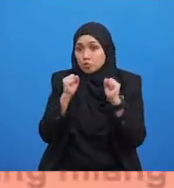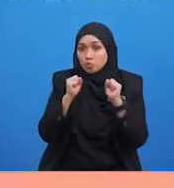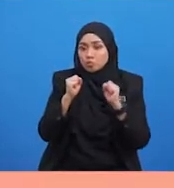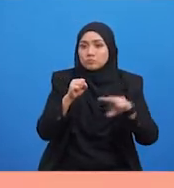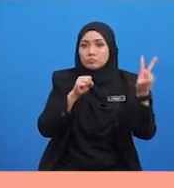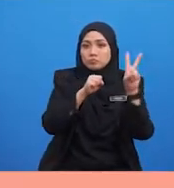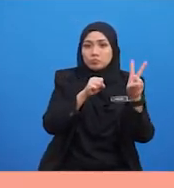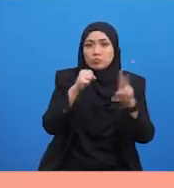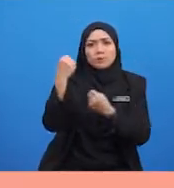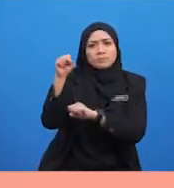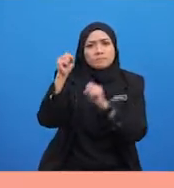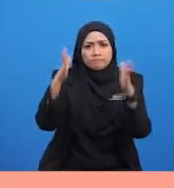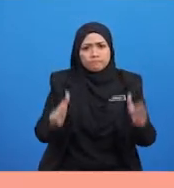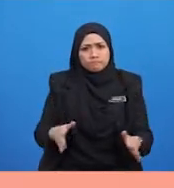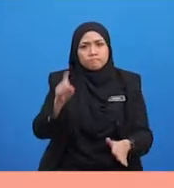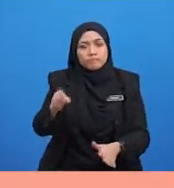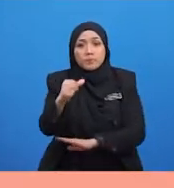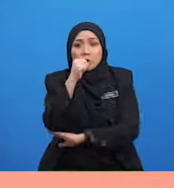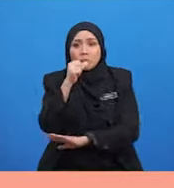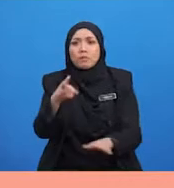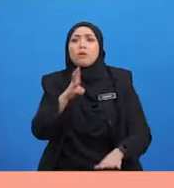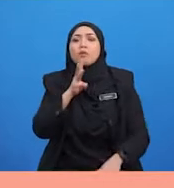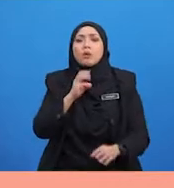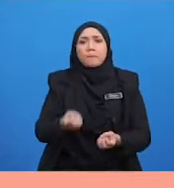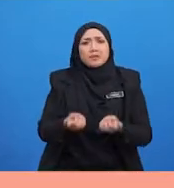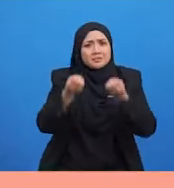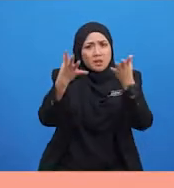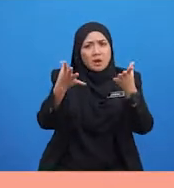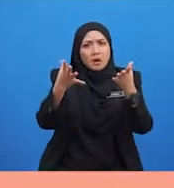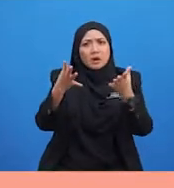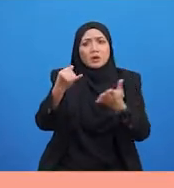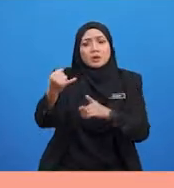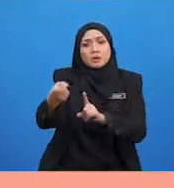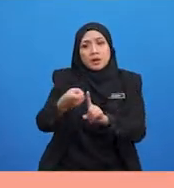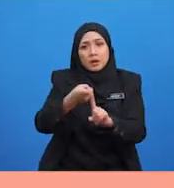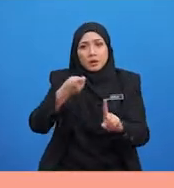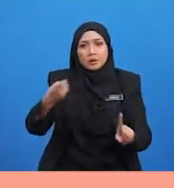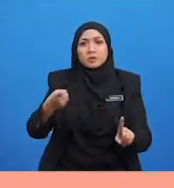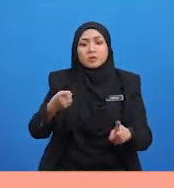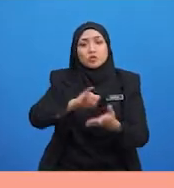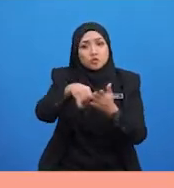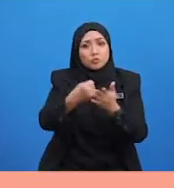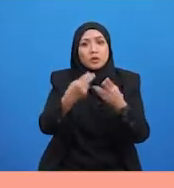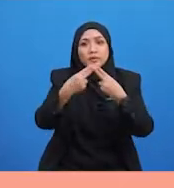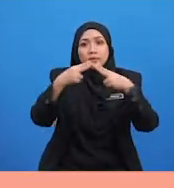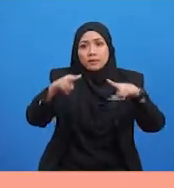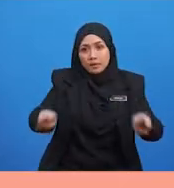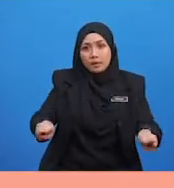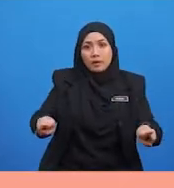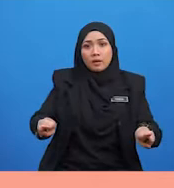sejuk. 2. Atlet harus minum air yang lebih banyak daripada jumlah yang hilang melalui